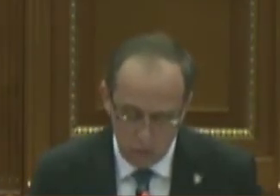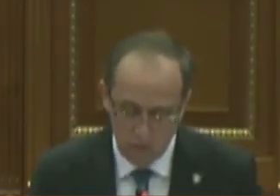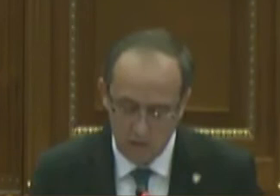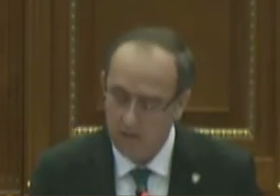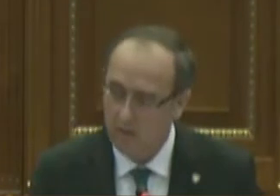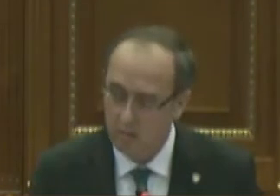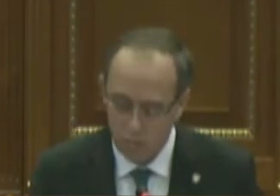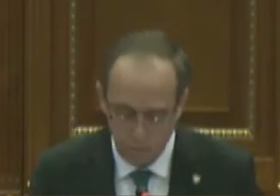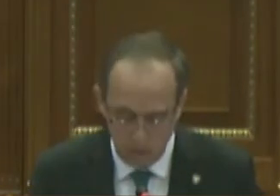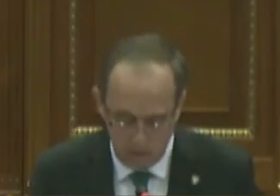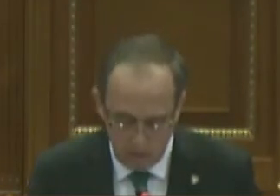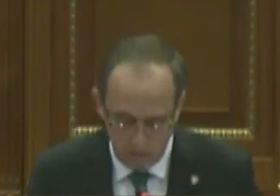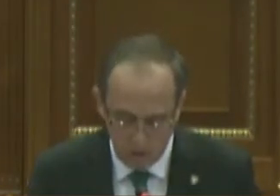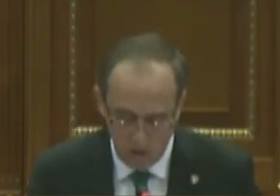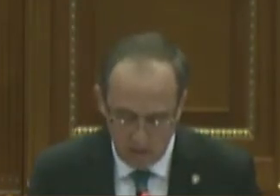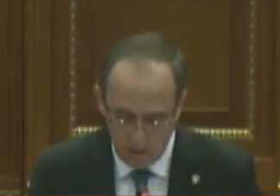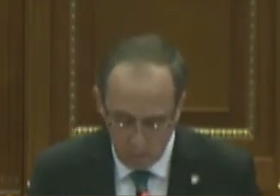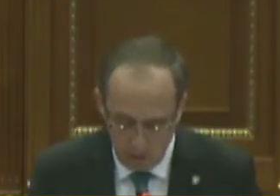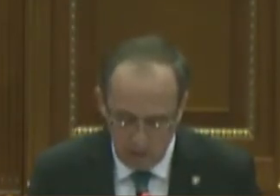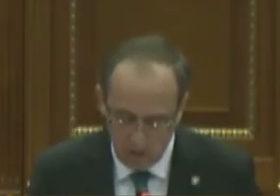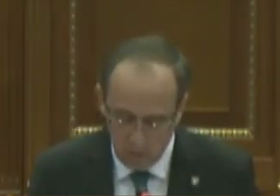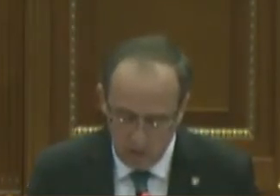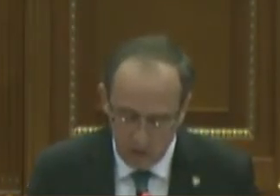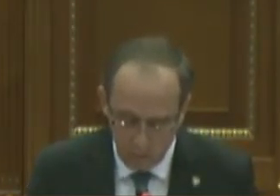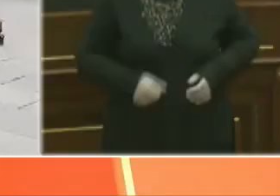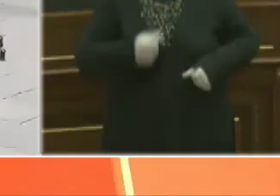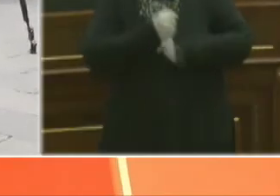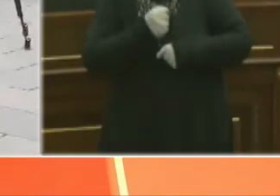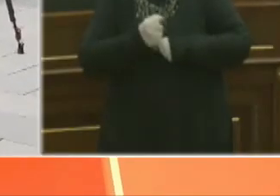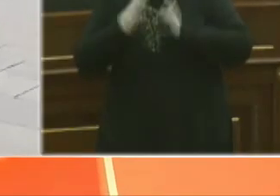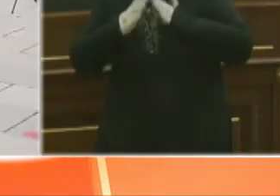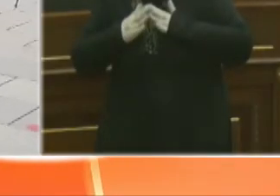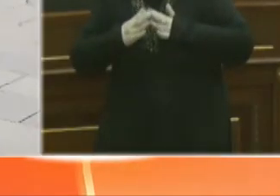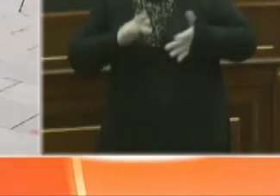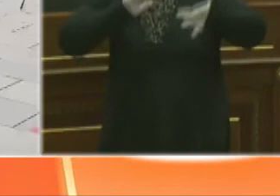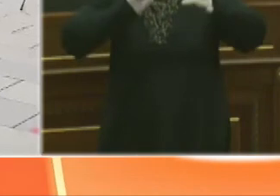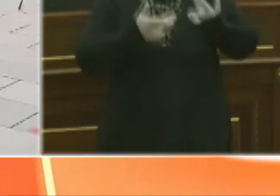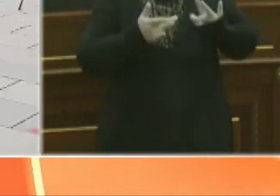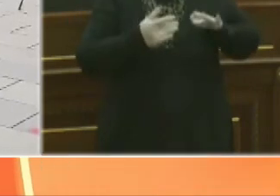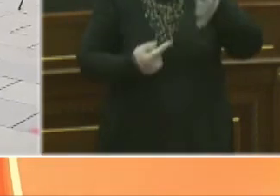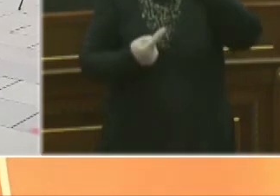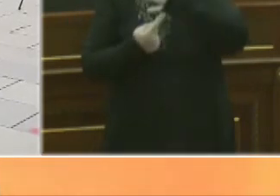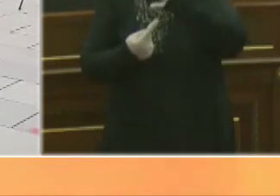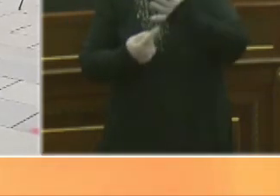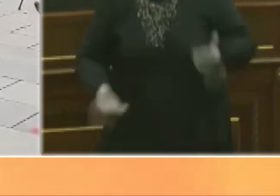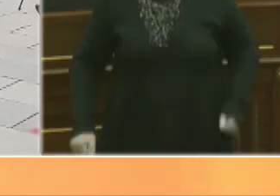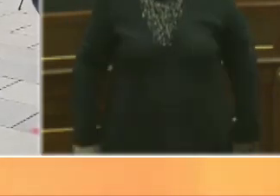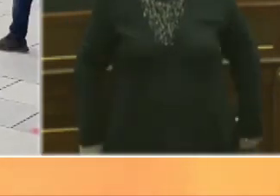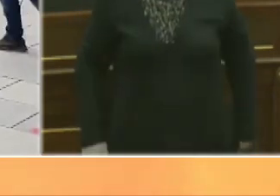funksionuar në kushtet e pandemisë, siç është të zonë puna nga shtëpia, puna online, transformimi digital dhe çështjet e